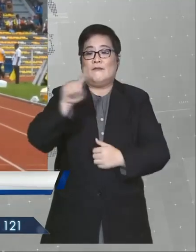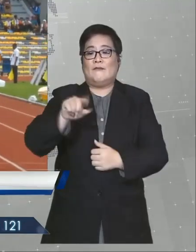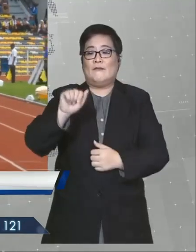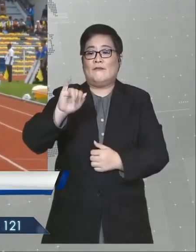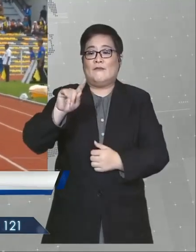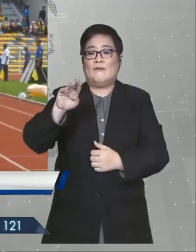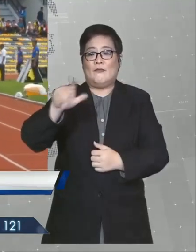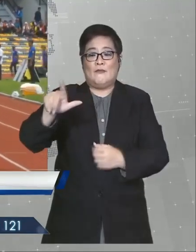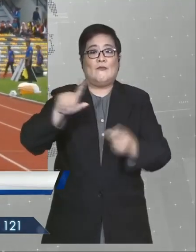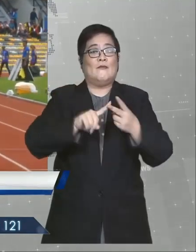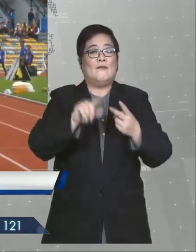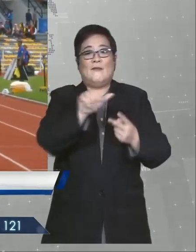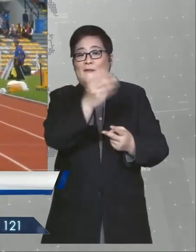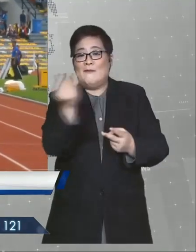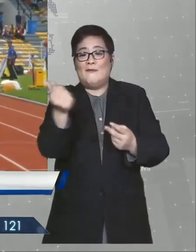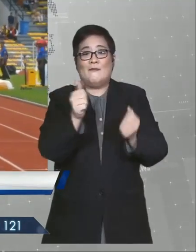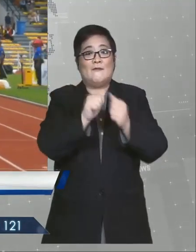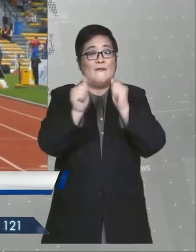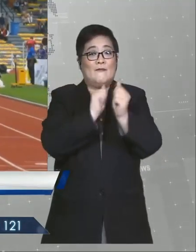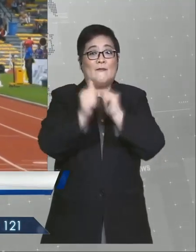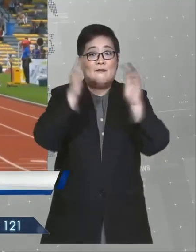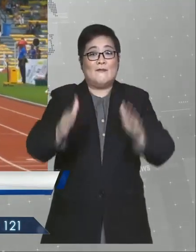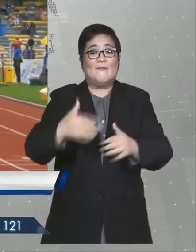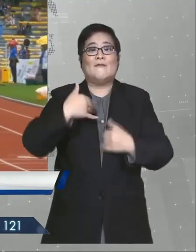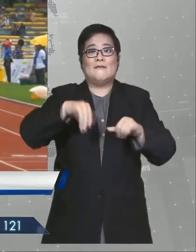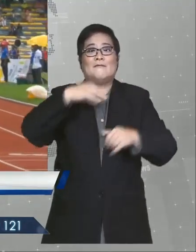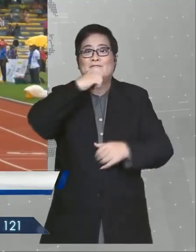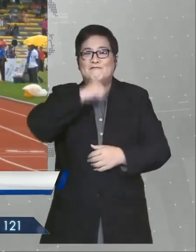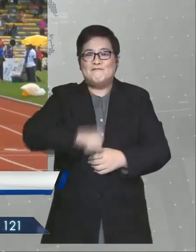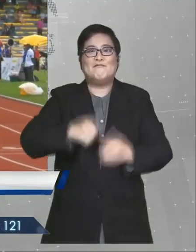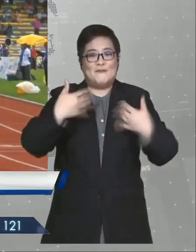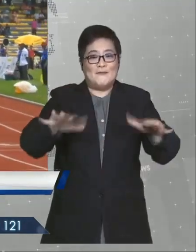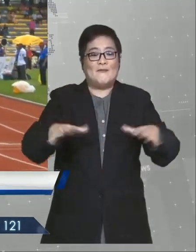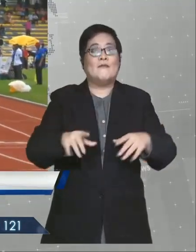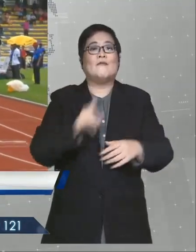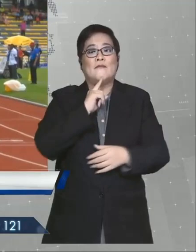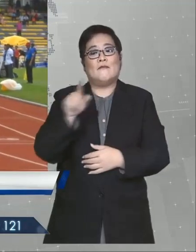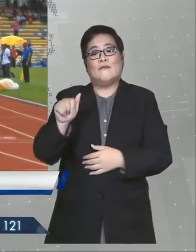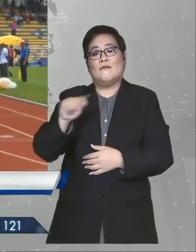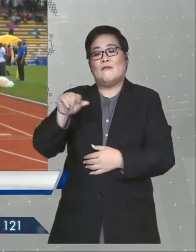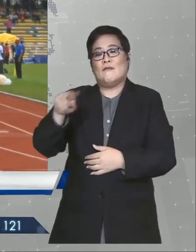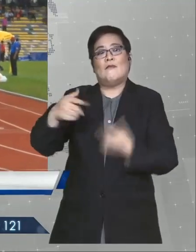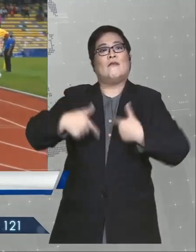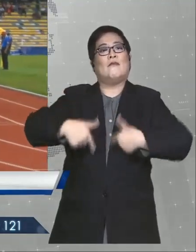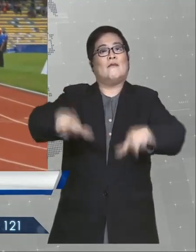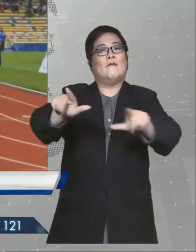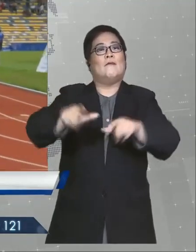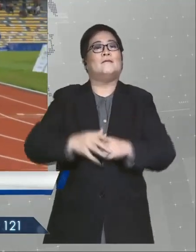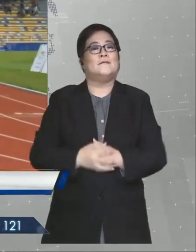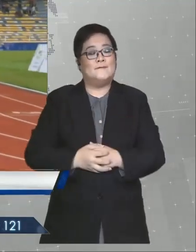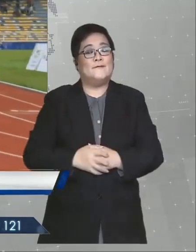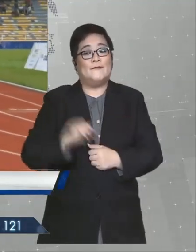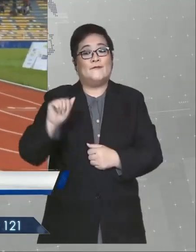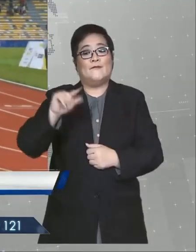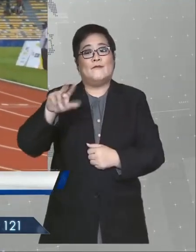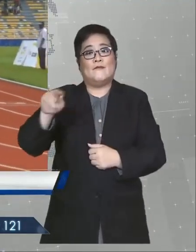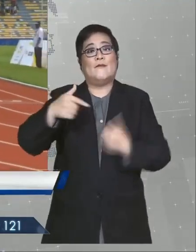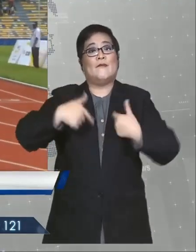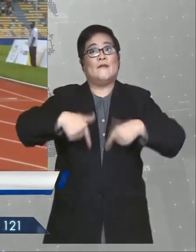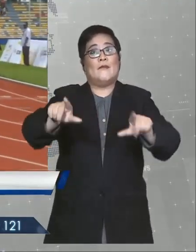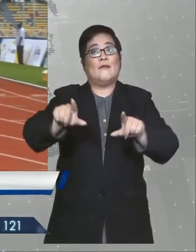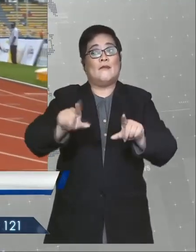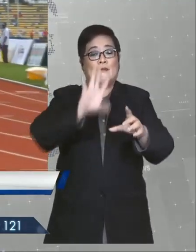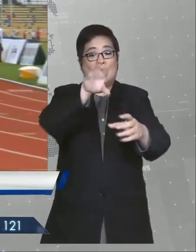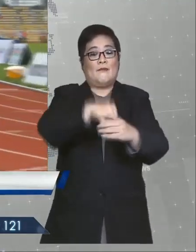selain faktor usia beberapa pelari pecut lain, Nazmizan menganggap tiada individu lebih layak diberikan slot itu selain Azrin. Azrin layak beraksi dalam